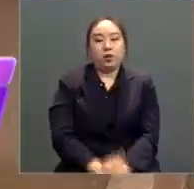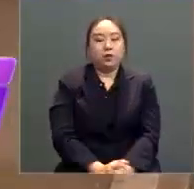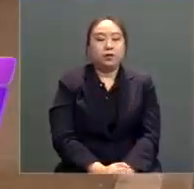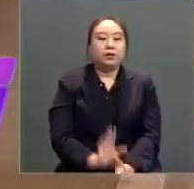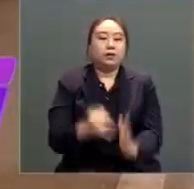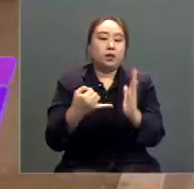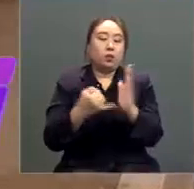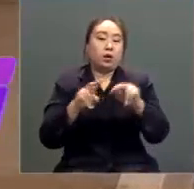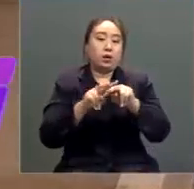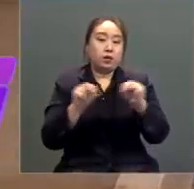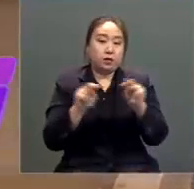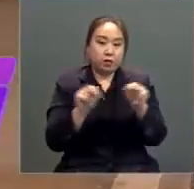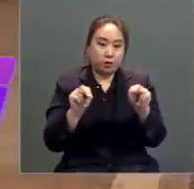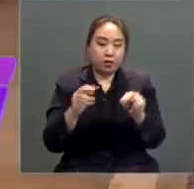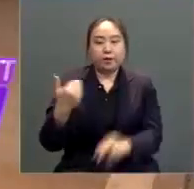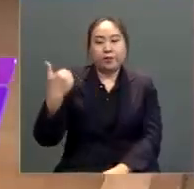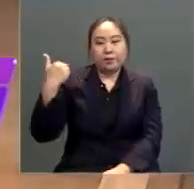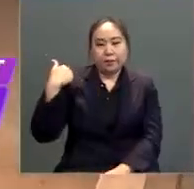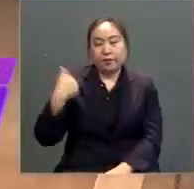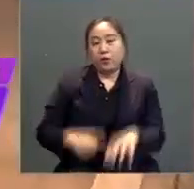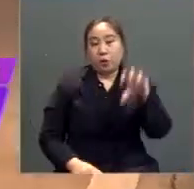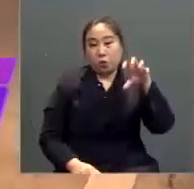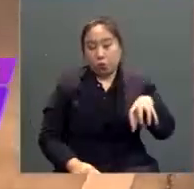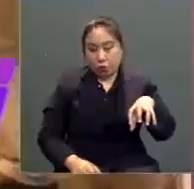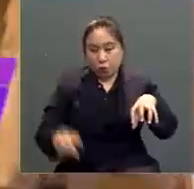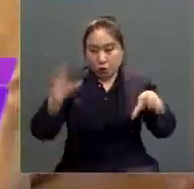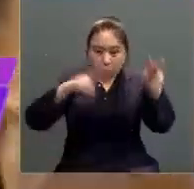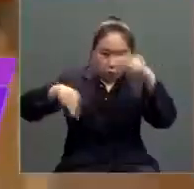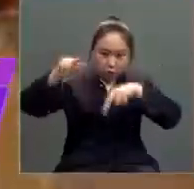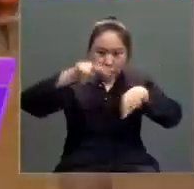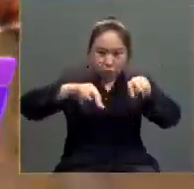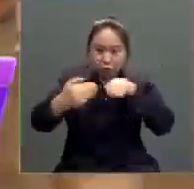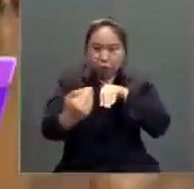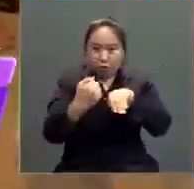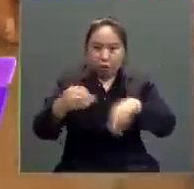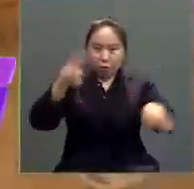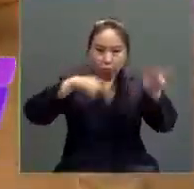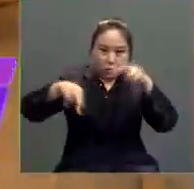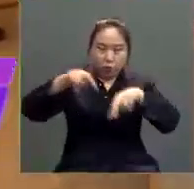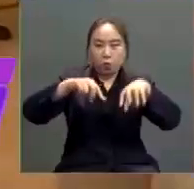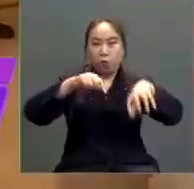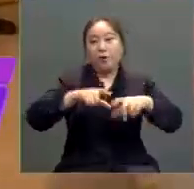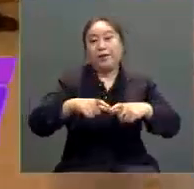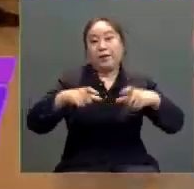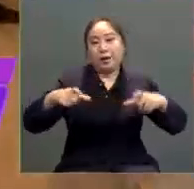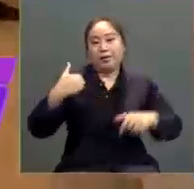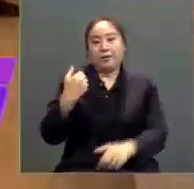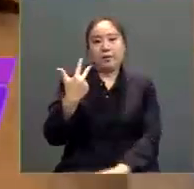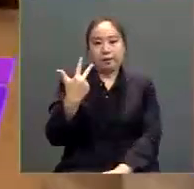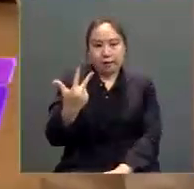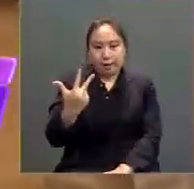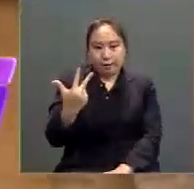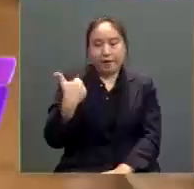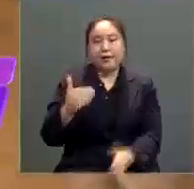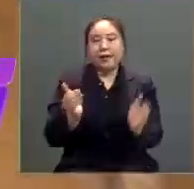ที่จังหวัดนนทบุรีมีด่านจุดตรวจควบคุมการแพร่ระบาดโควิด-19 ด่านใหญ่3ด่านแล้วก็มี